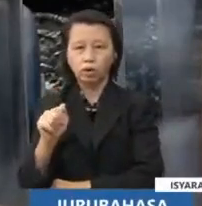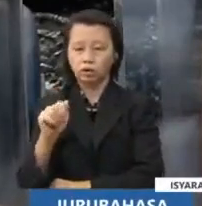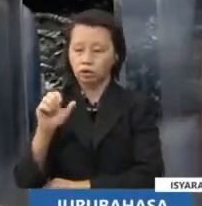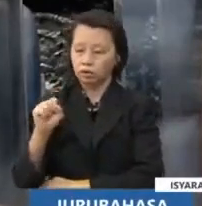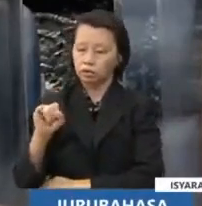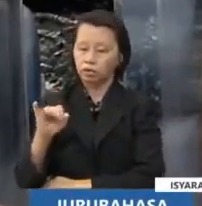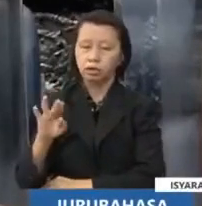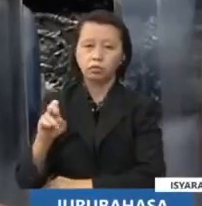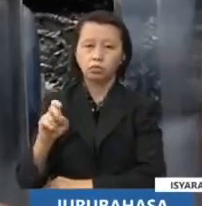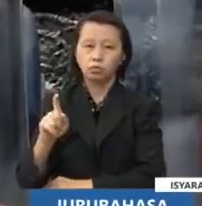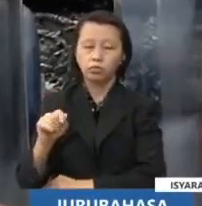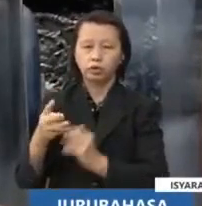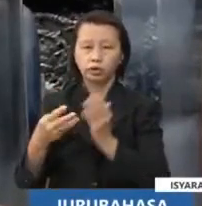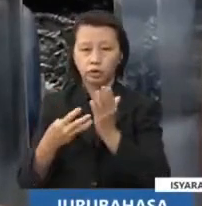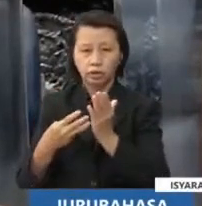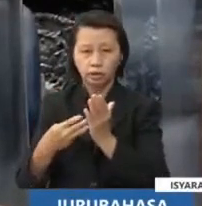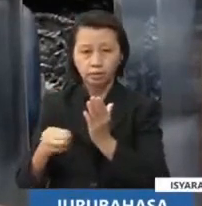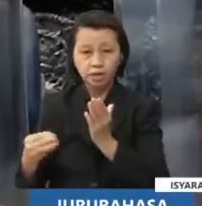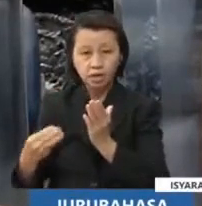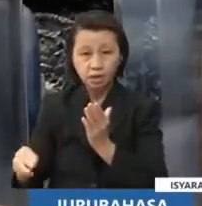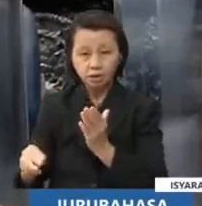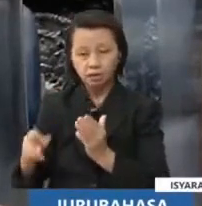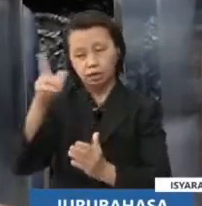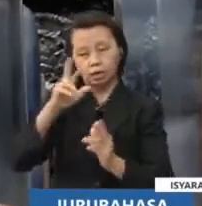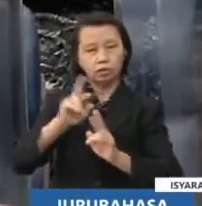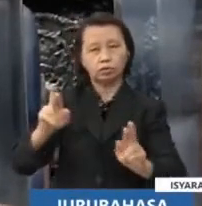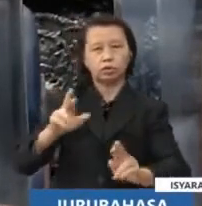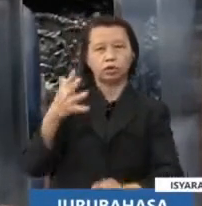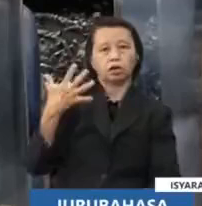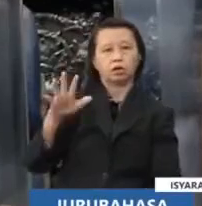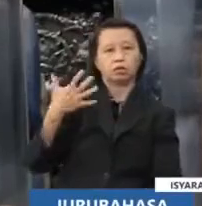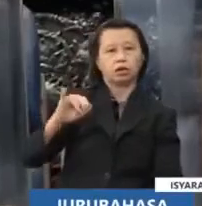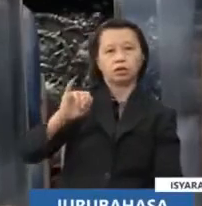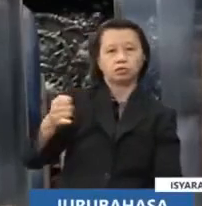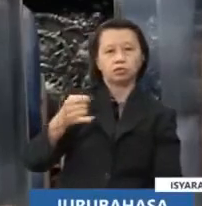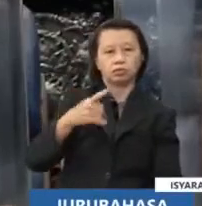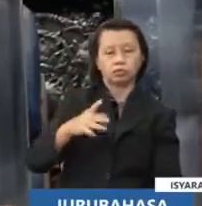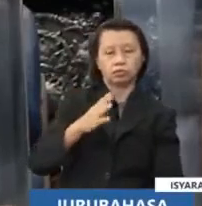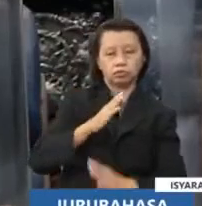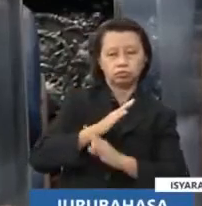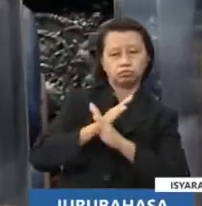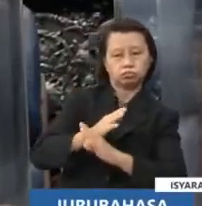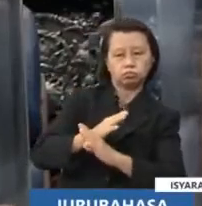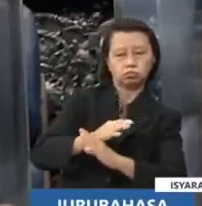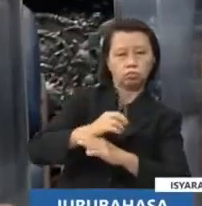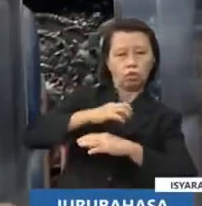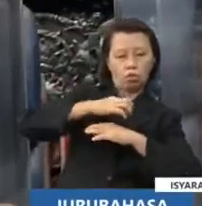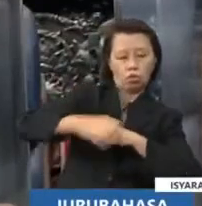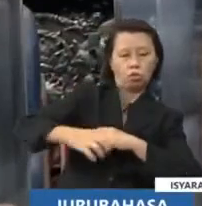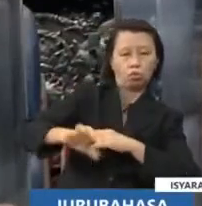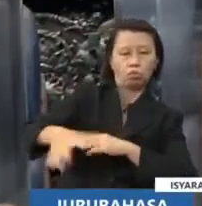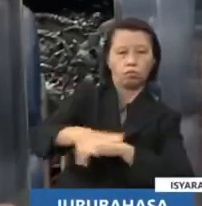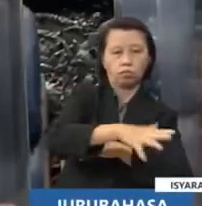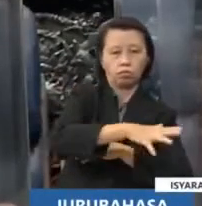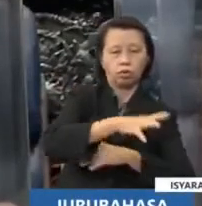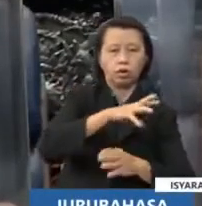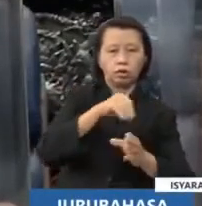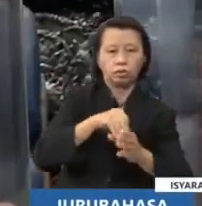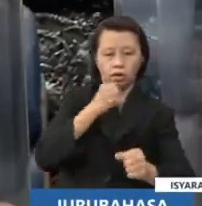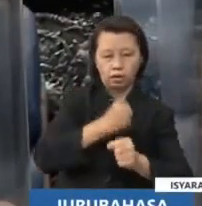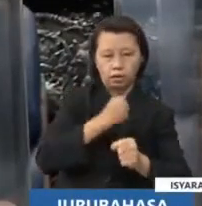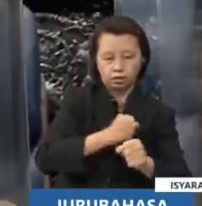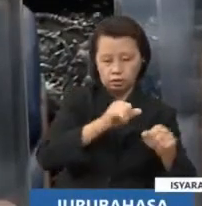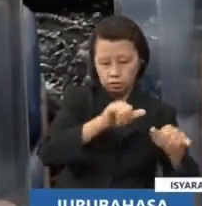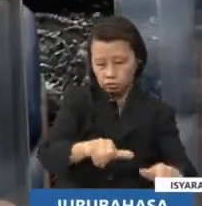mempertegas banyak 11 Boy 5000000 bagi mengatasi Hai kehabisan pantai di kawasan koalisi bukti dimana melibatkan